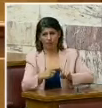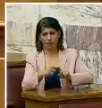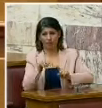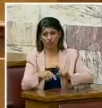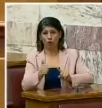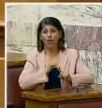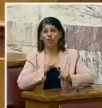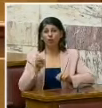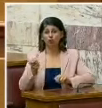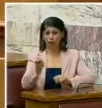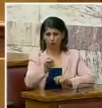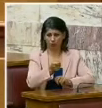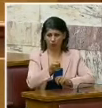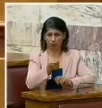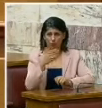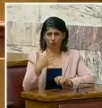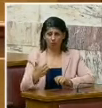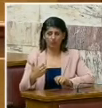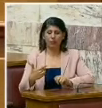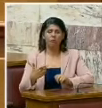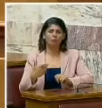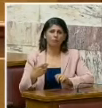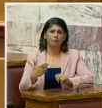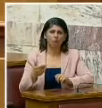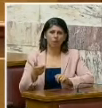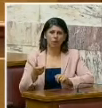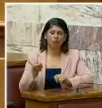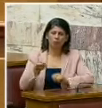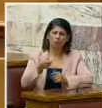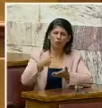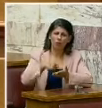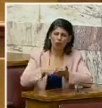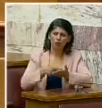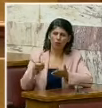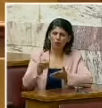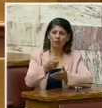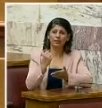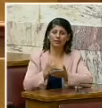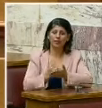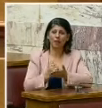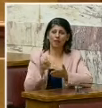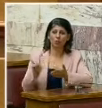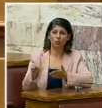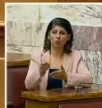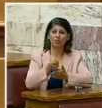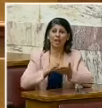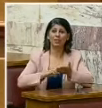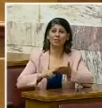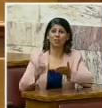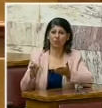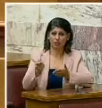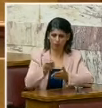χρέος. Είναι οι ληξιπρόθεσμες φορολογικές οφειλές και είναι και οι ληξιπρόθεσμες ασφαλιστικές